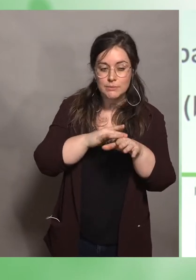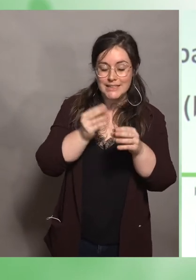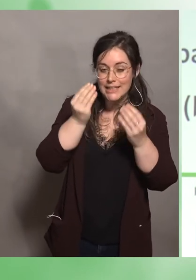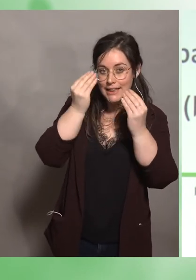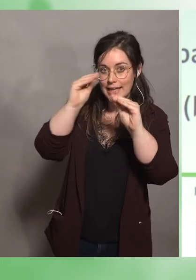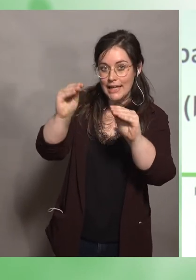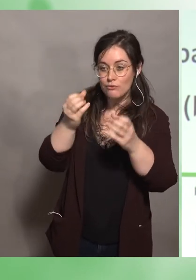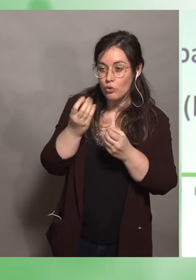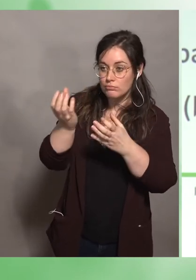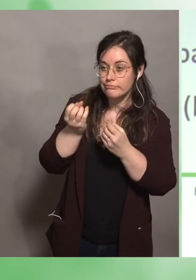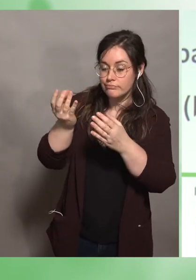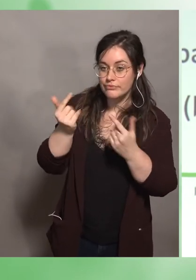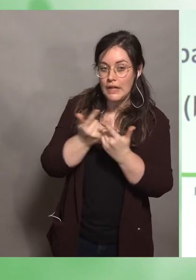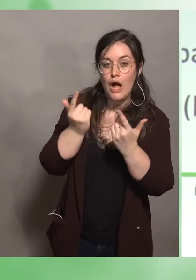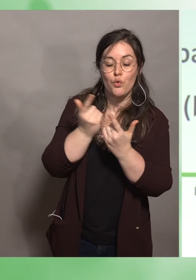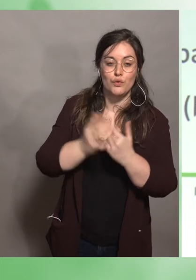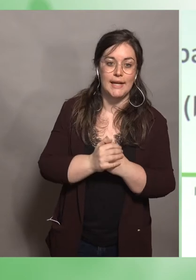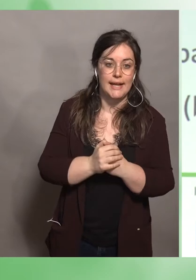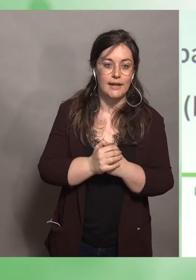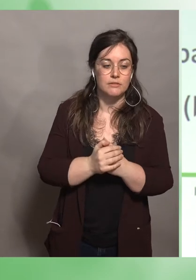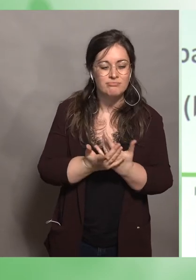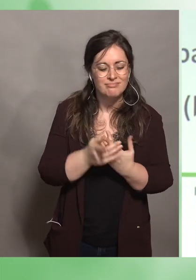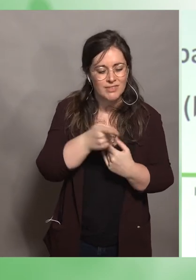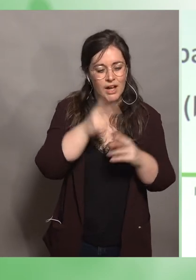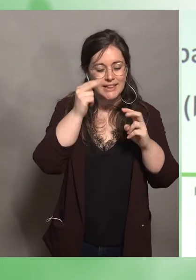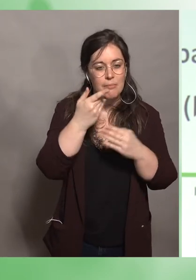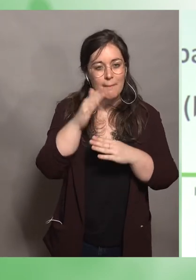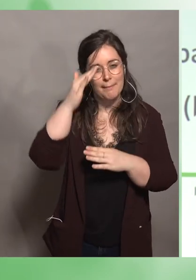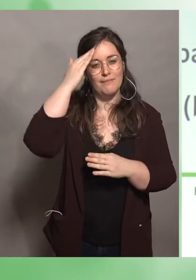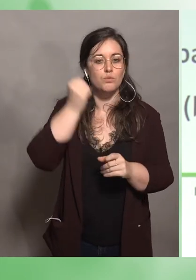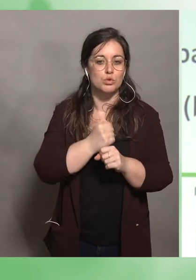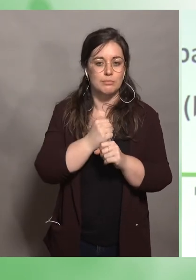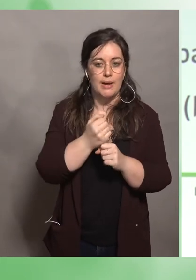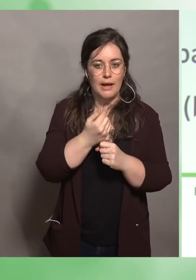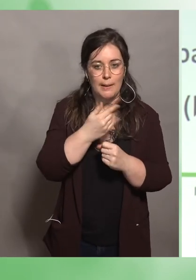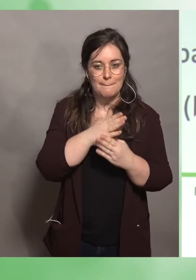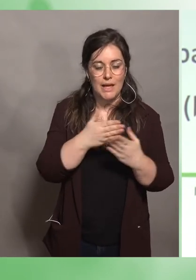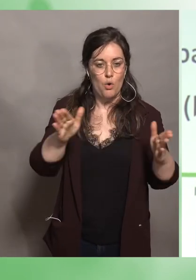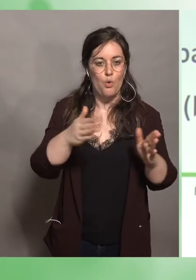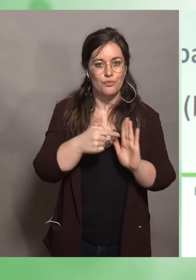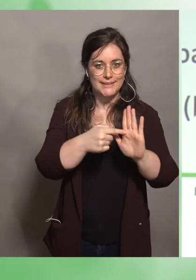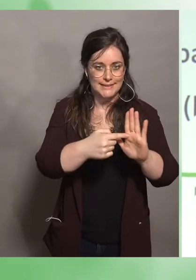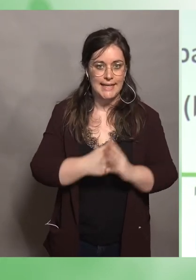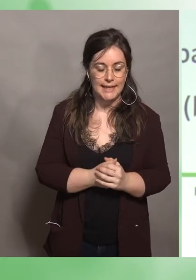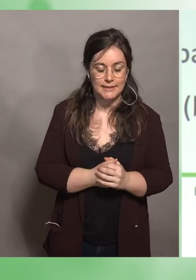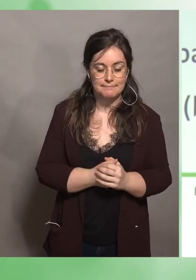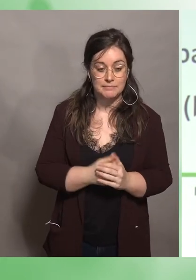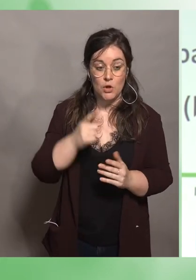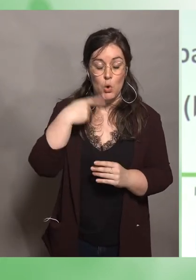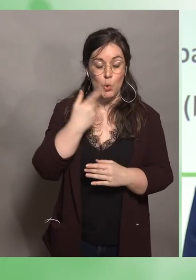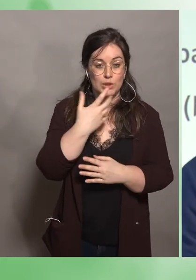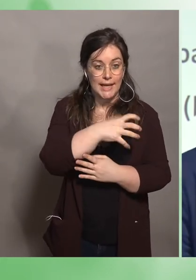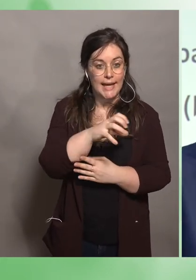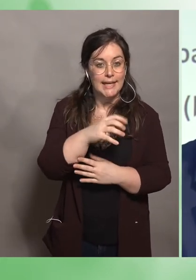sensibilisieren, aufzuklären, einfach das Thema bewusster zu machen. Und das ist für uns in unserer Region im